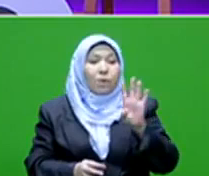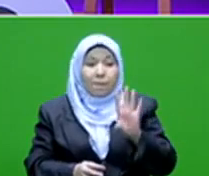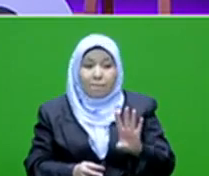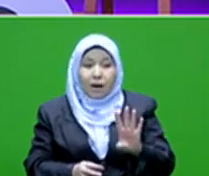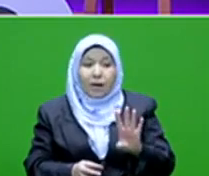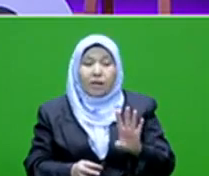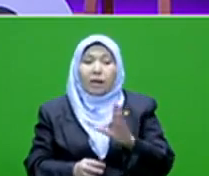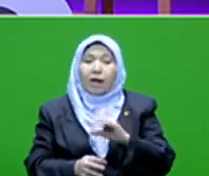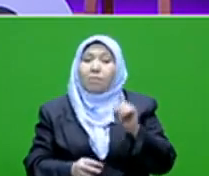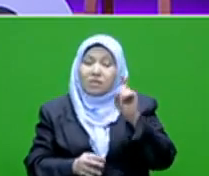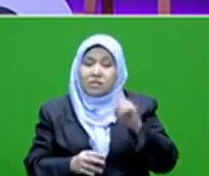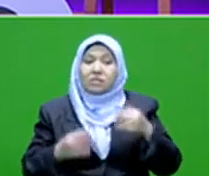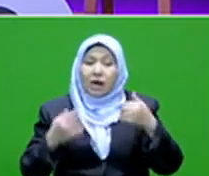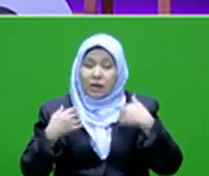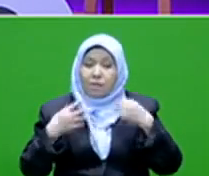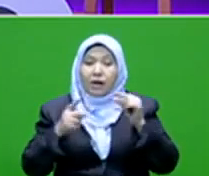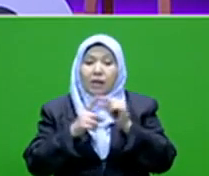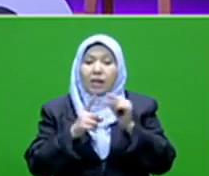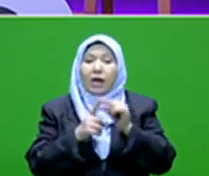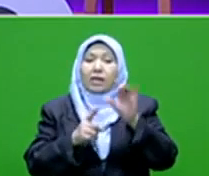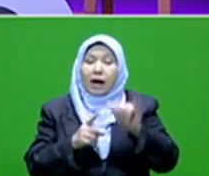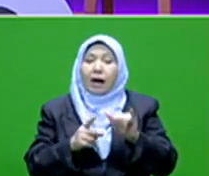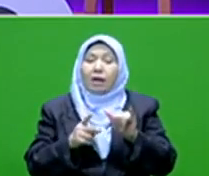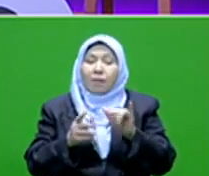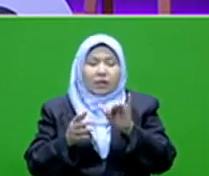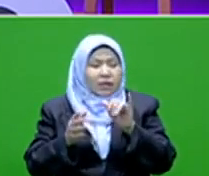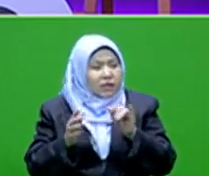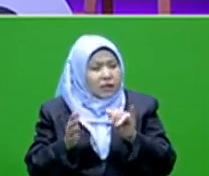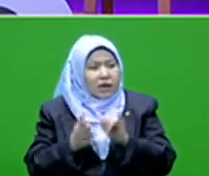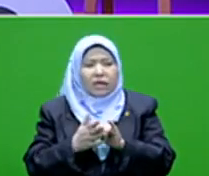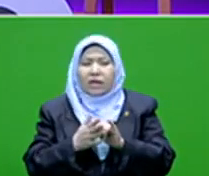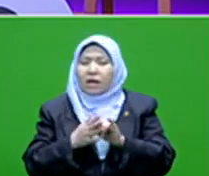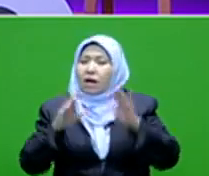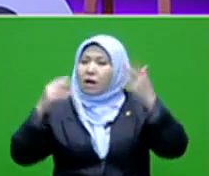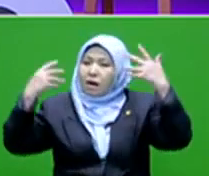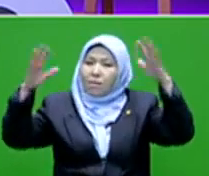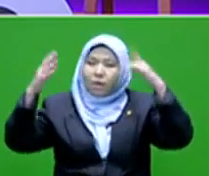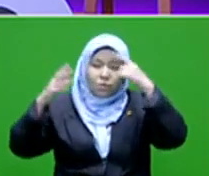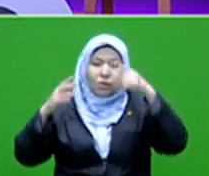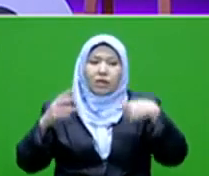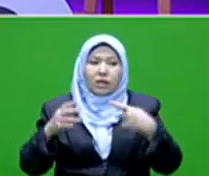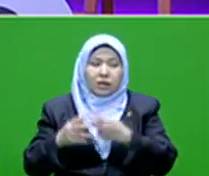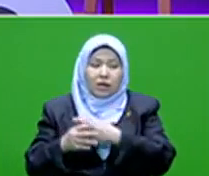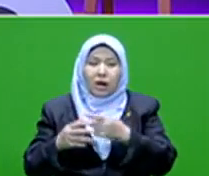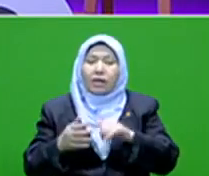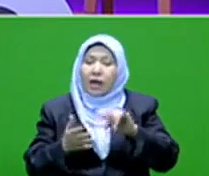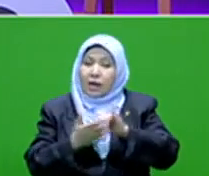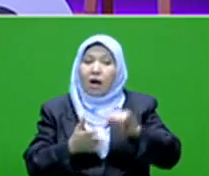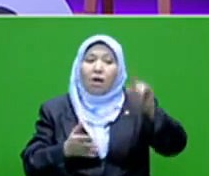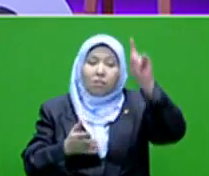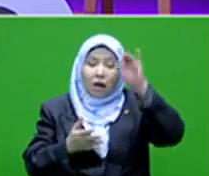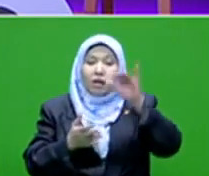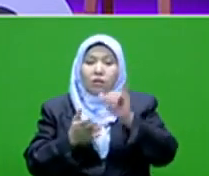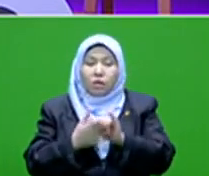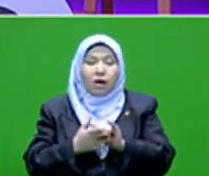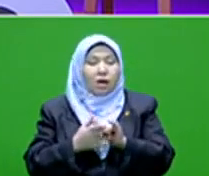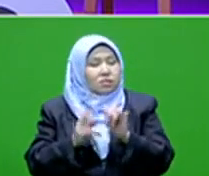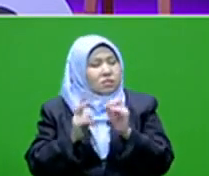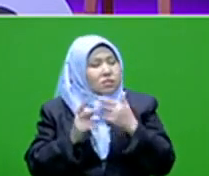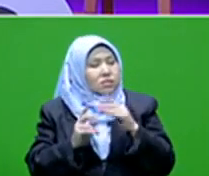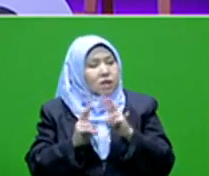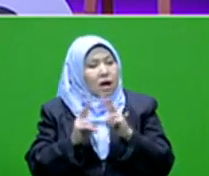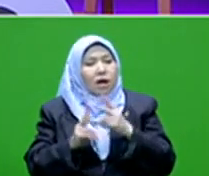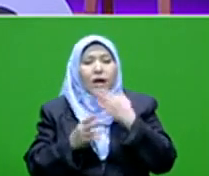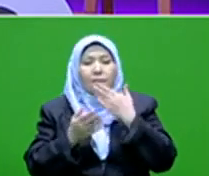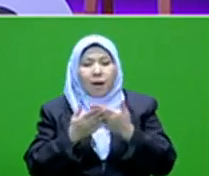perkataan yang begitu hebat untuk sama-sama kita pasakkan dalam diri kita bahawa Allah lah sebaik-baik yang memelihara.